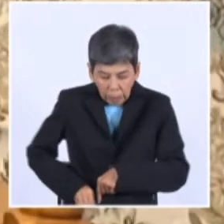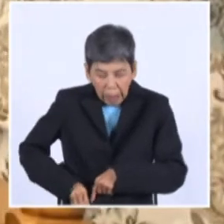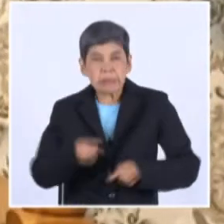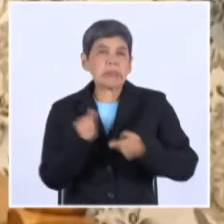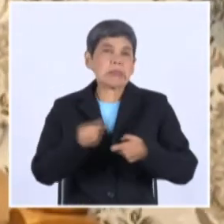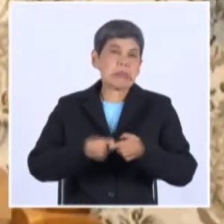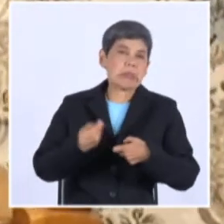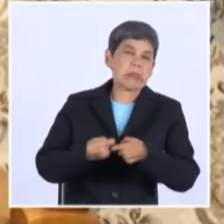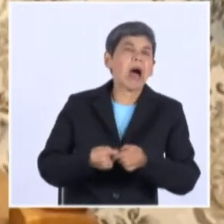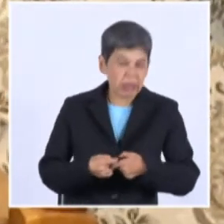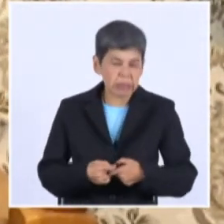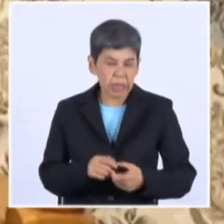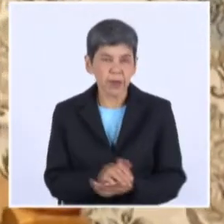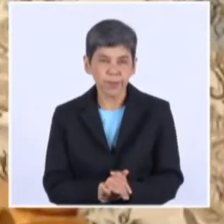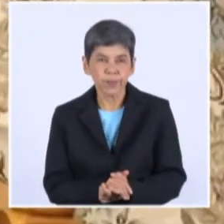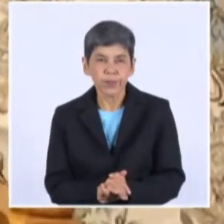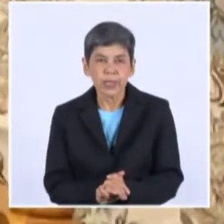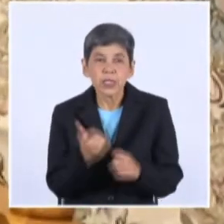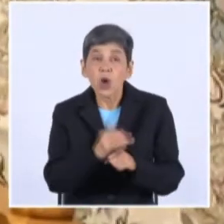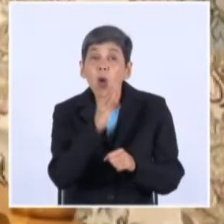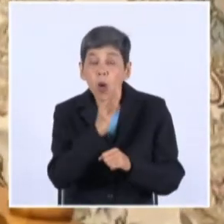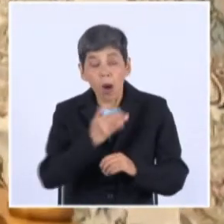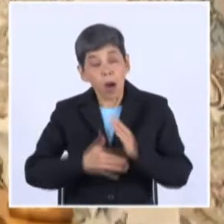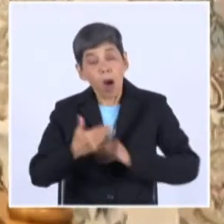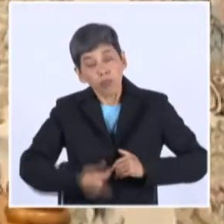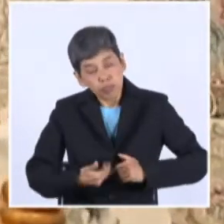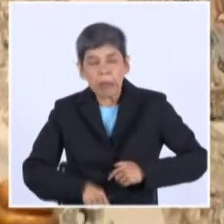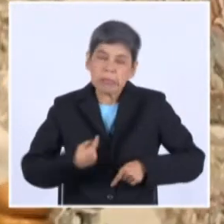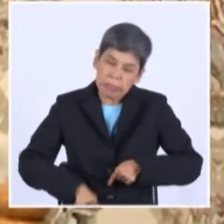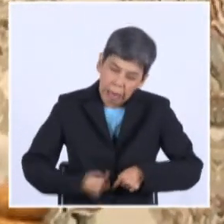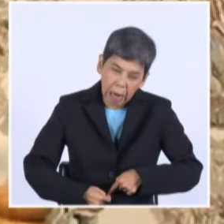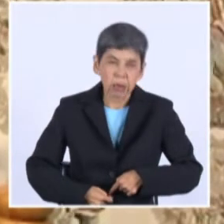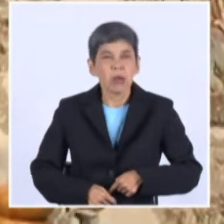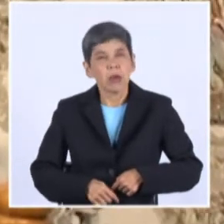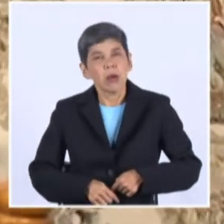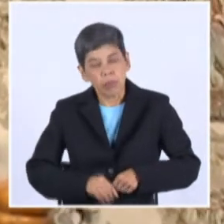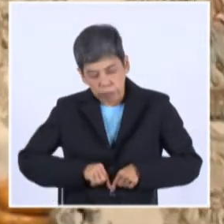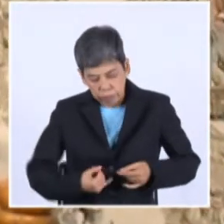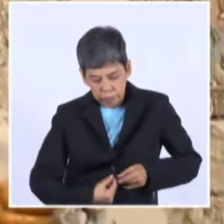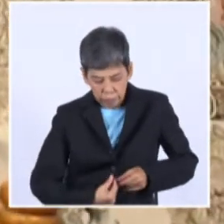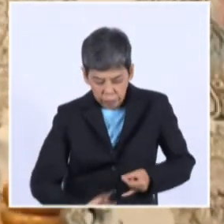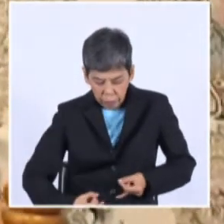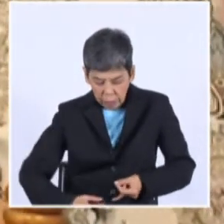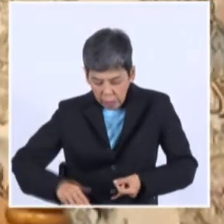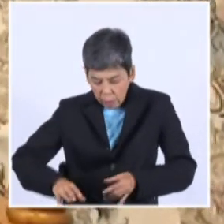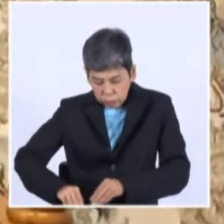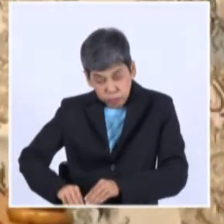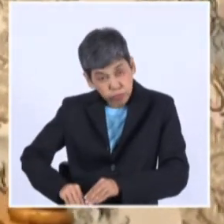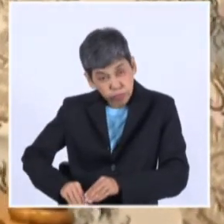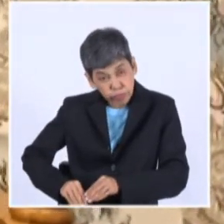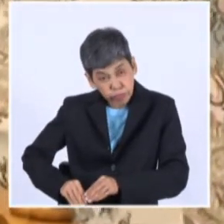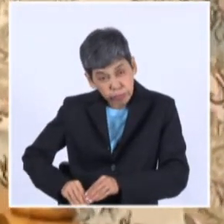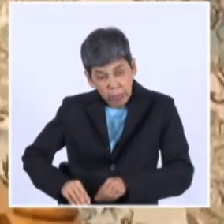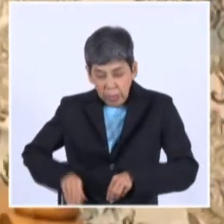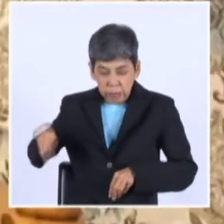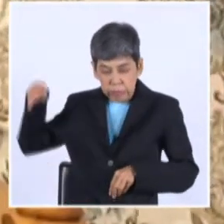ไหนมันก็ลำบากเวลาเข้าห้องน้ำมันก็ลำบากเข้าห้องน้ำต้องคอยเอาไปห้อย